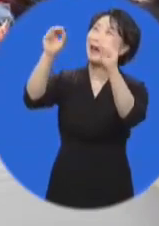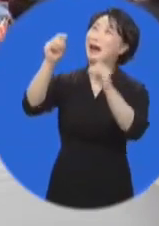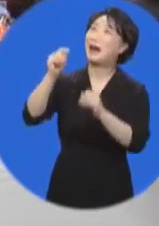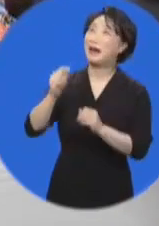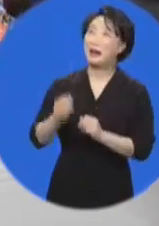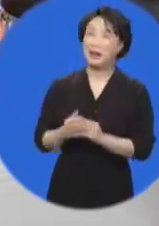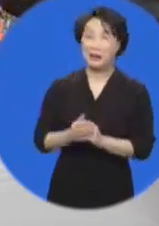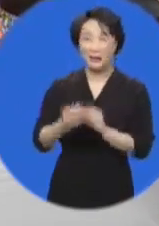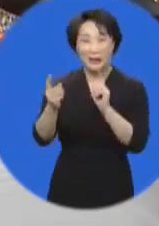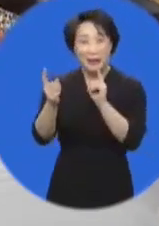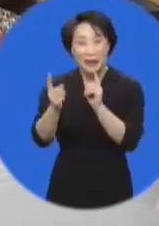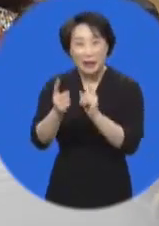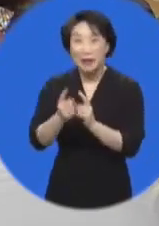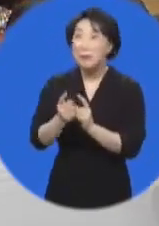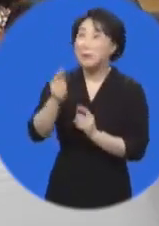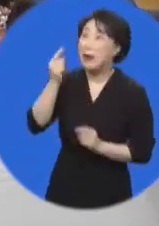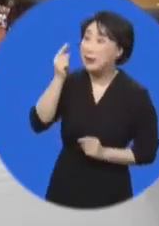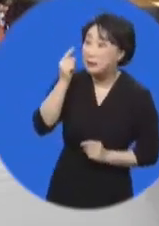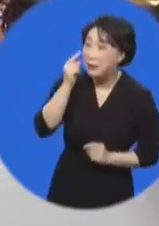만나보자